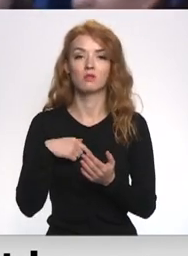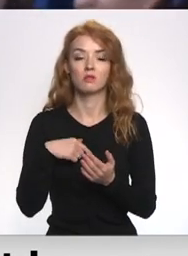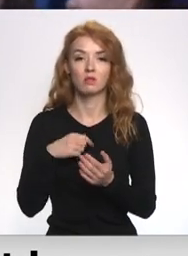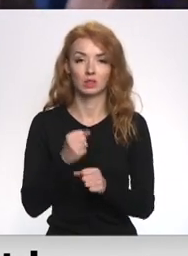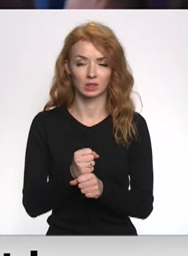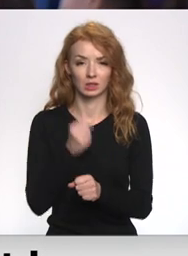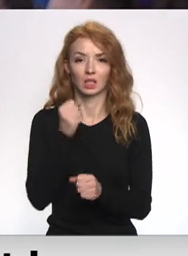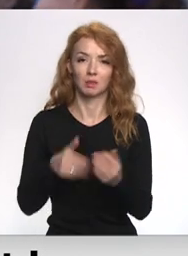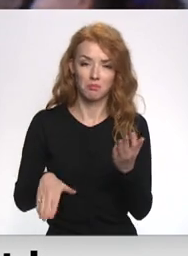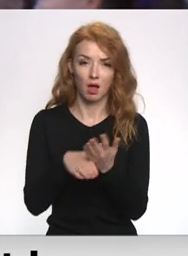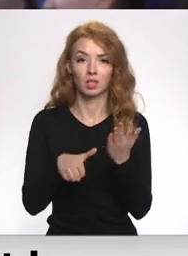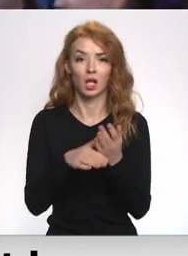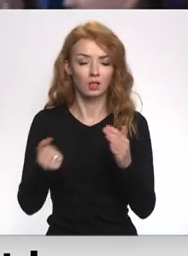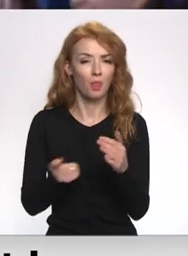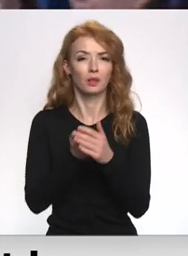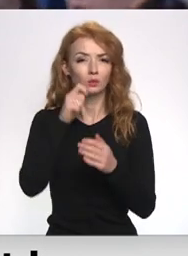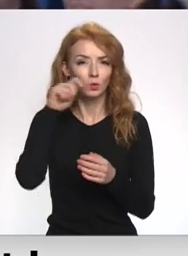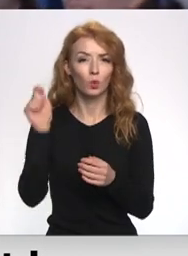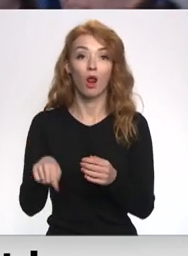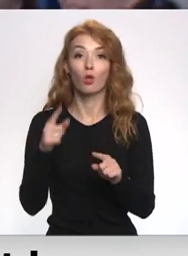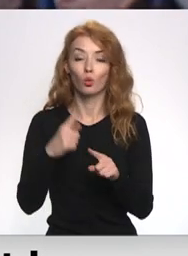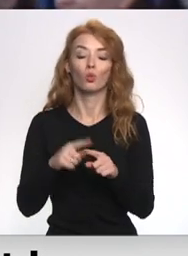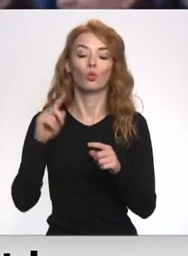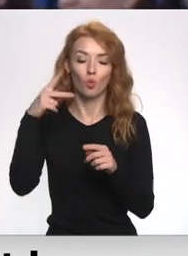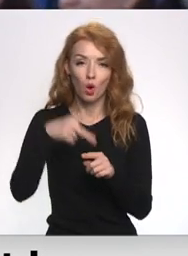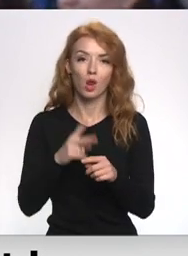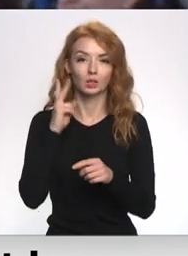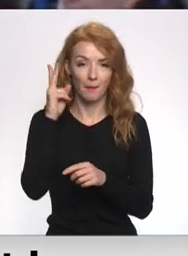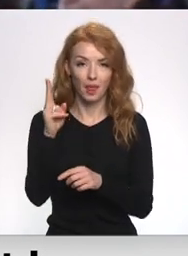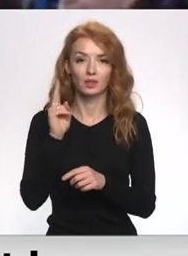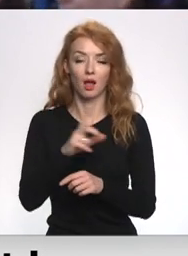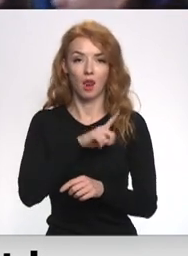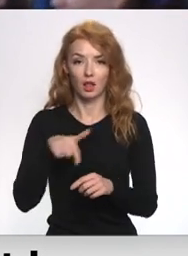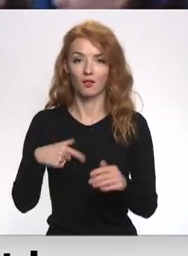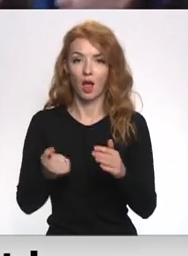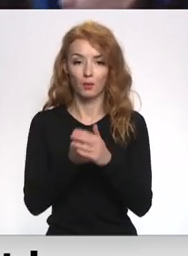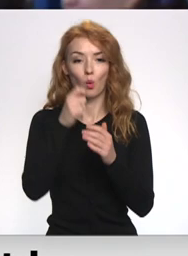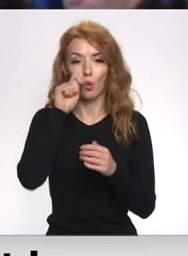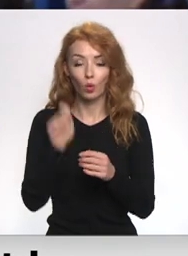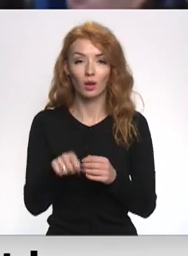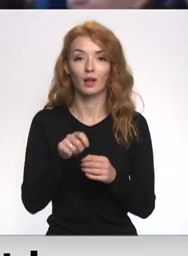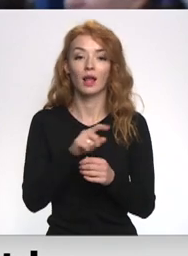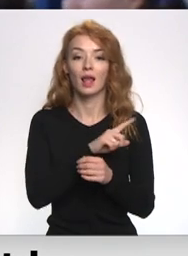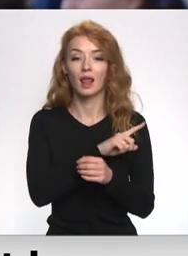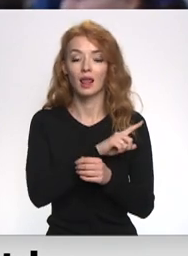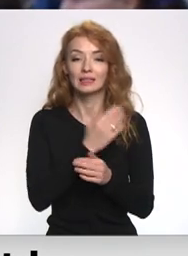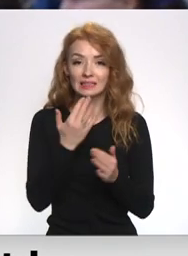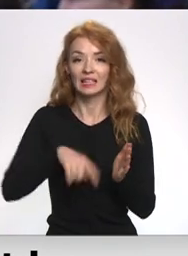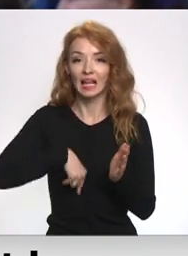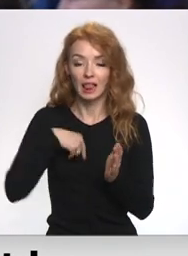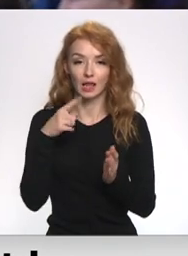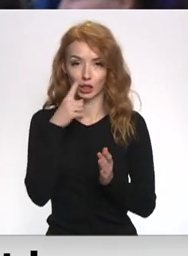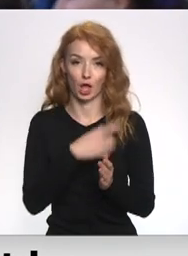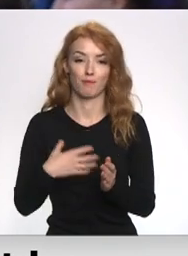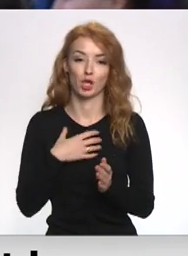nostāju sniedzot palīdzību un atbalstu Ukrainai. Un vēlreiz apliecina to, ka Latvija atbalstīs Ukraina tik līdz tas būs nepieciešams, tik ilgi,